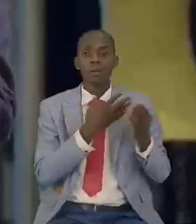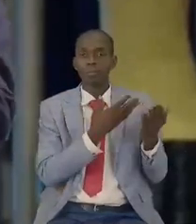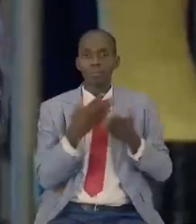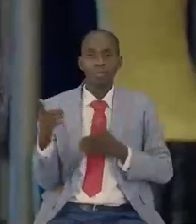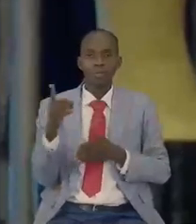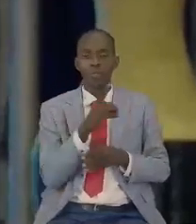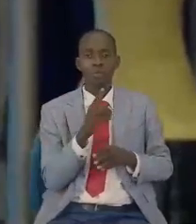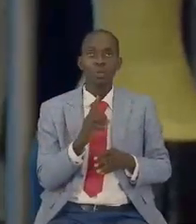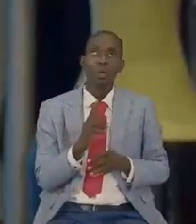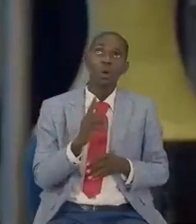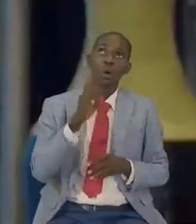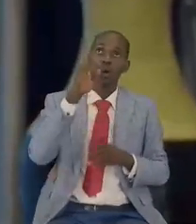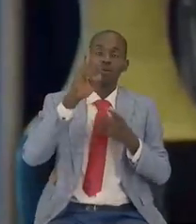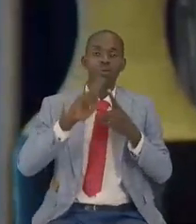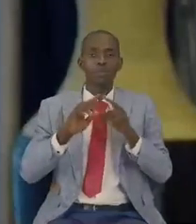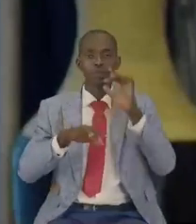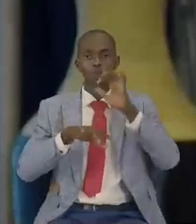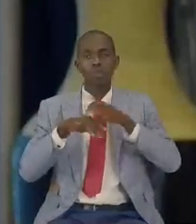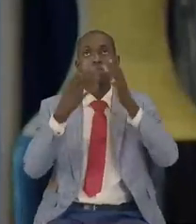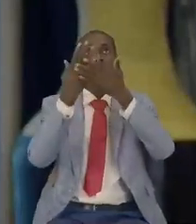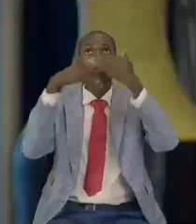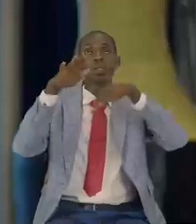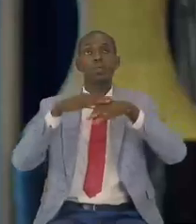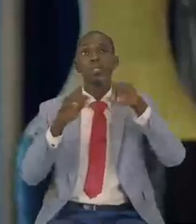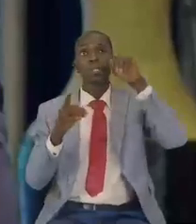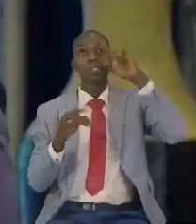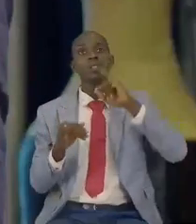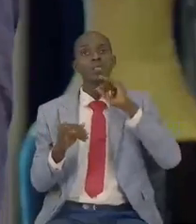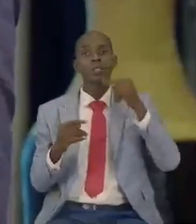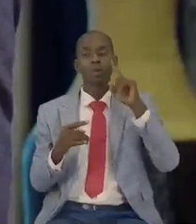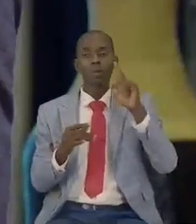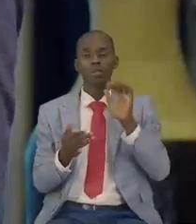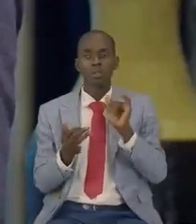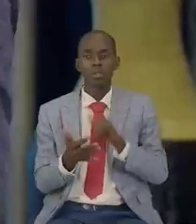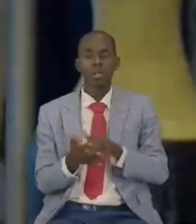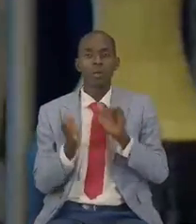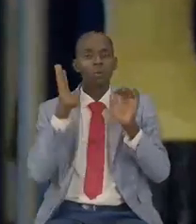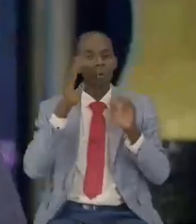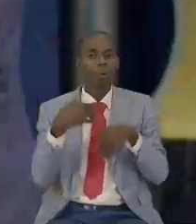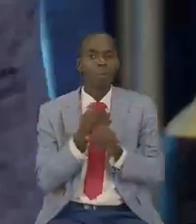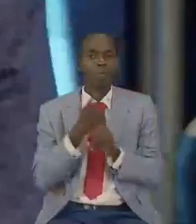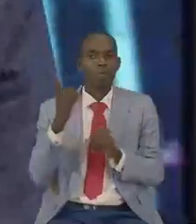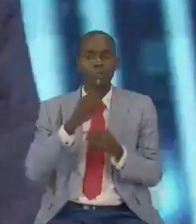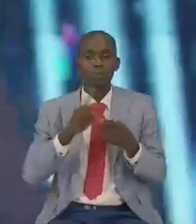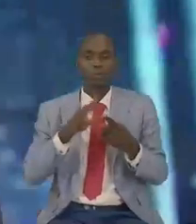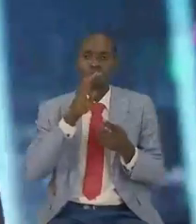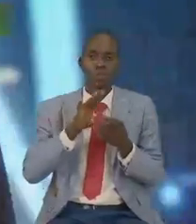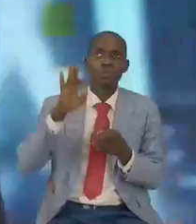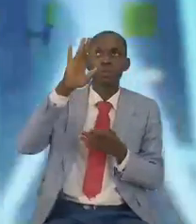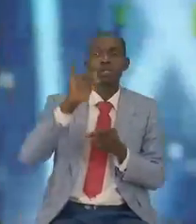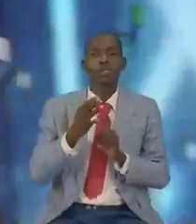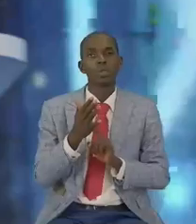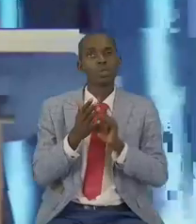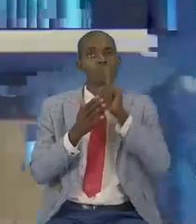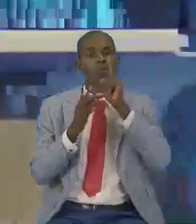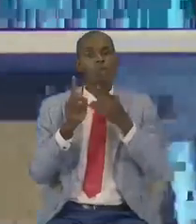C'est lui. assez lancé spirituellement pour